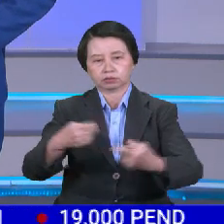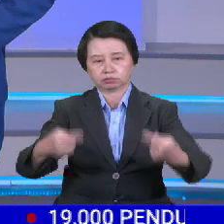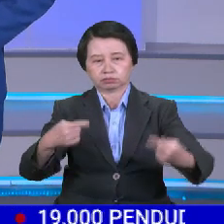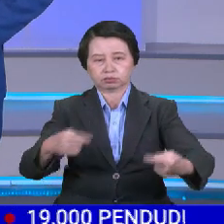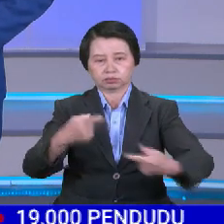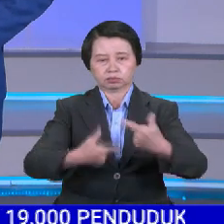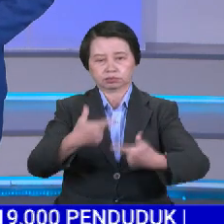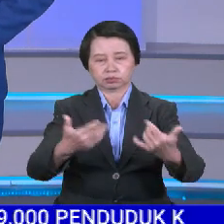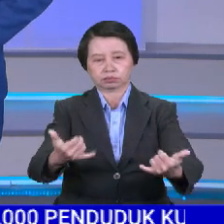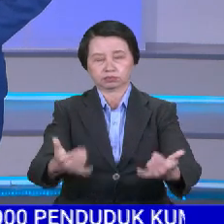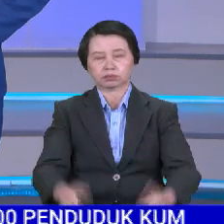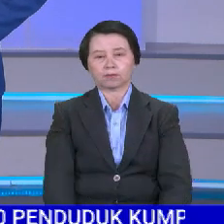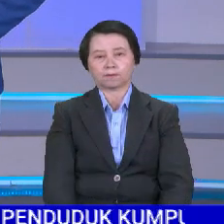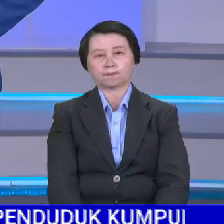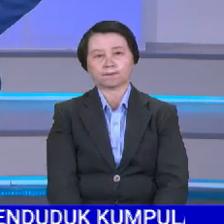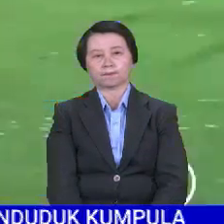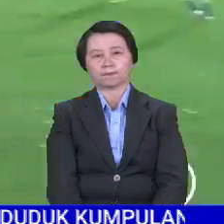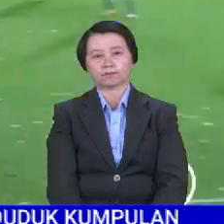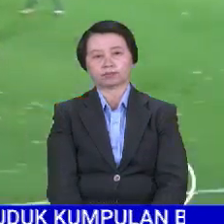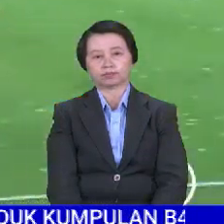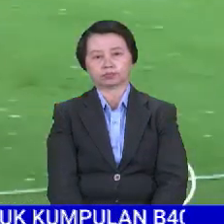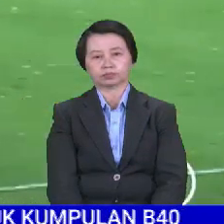Liga musim ini.